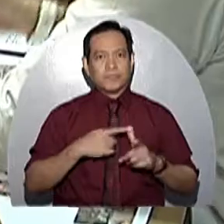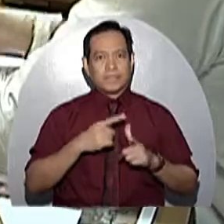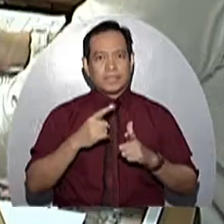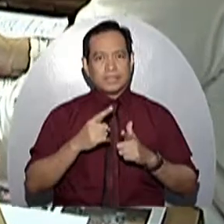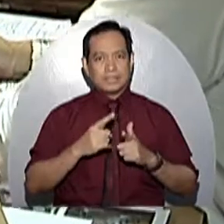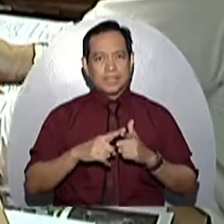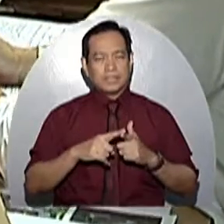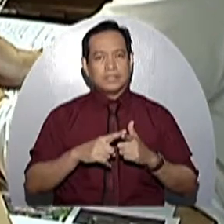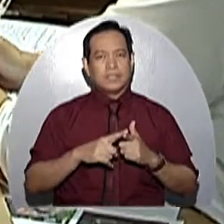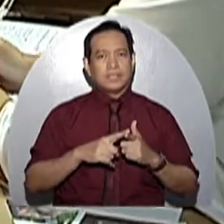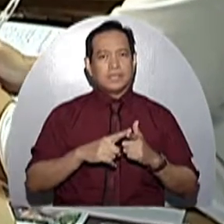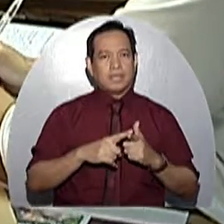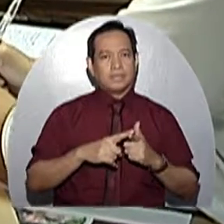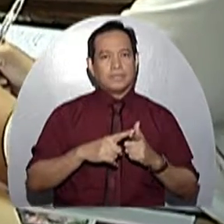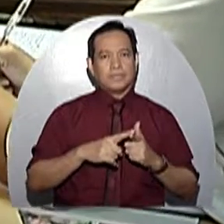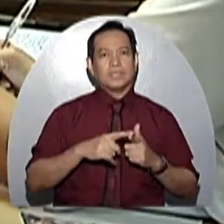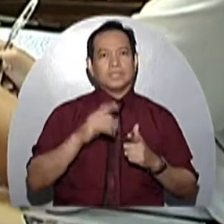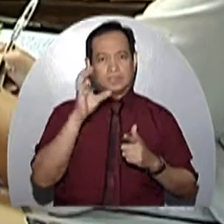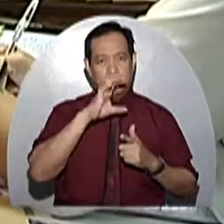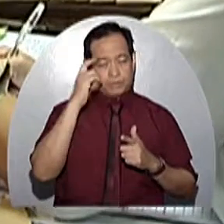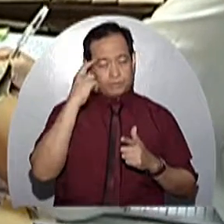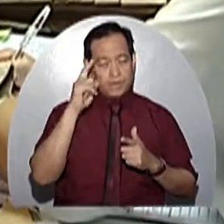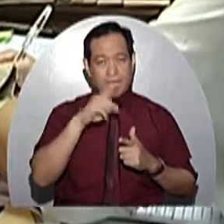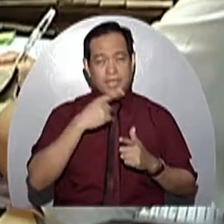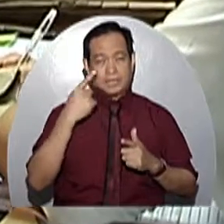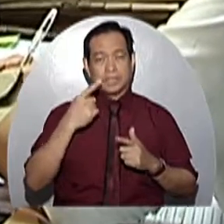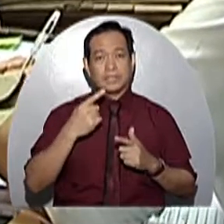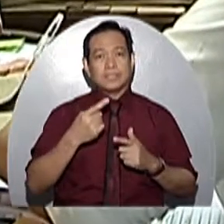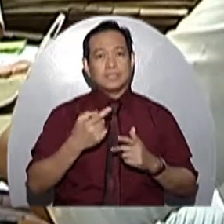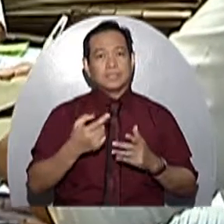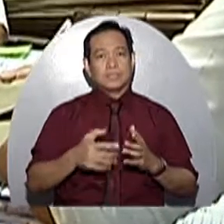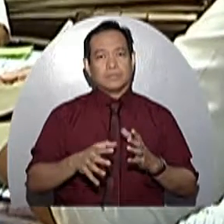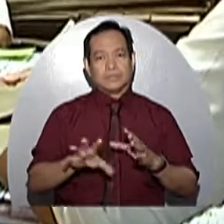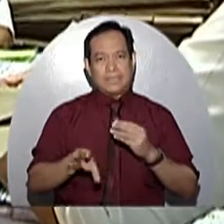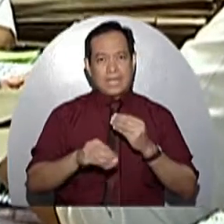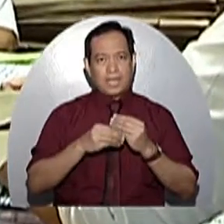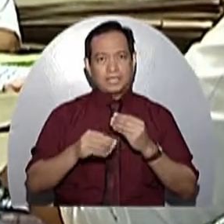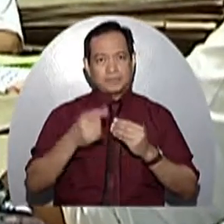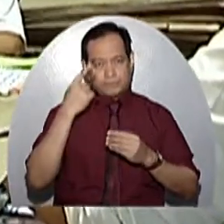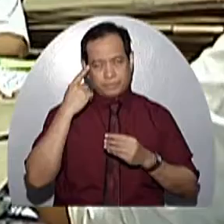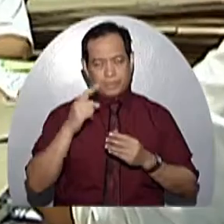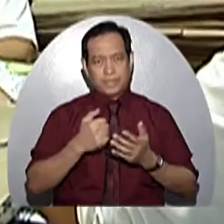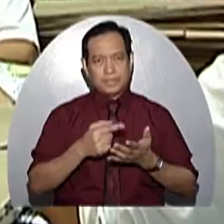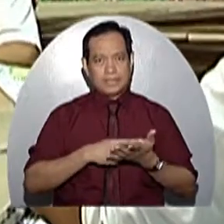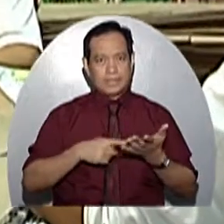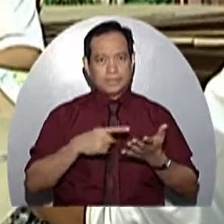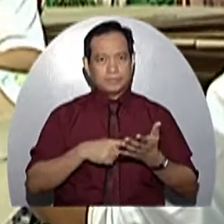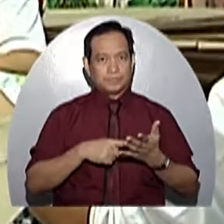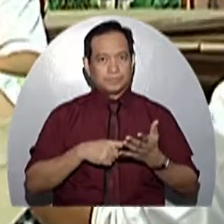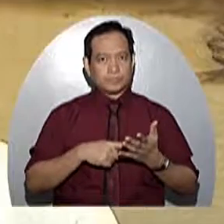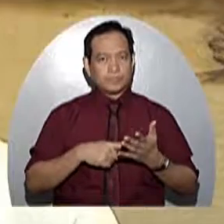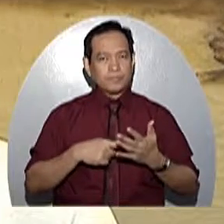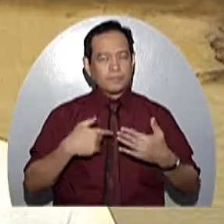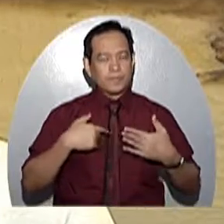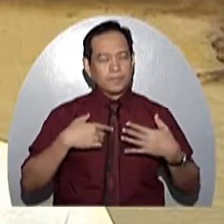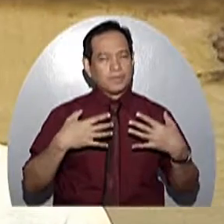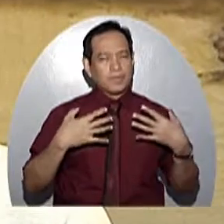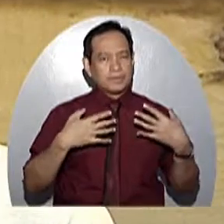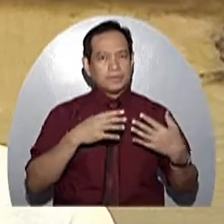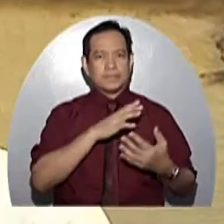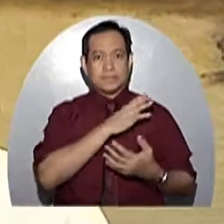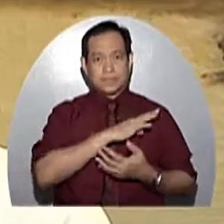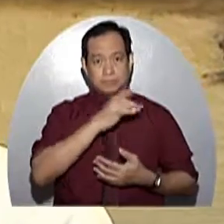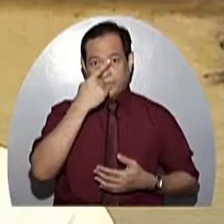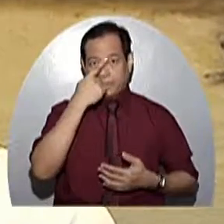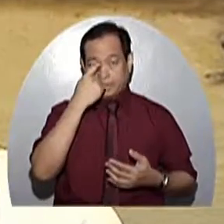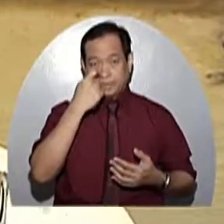Umana lang po ako, lumili ko pa po ako ng iba pa pong mapagkukuha na ng pagpadagdag po. Nagiging malakas lang po yung loob ko pag